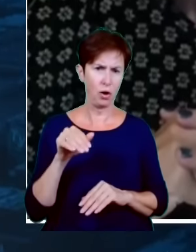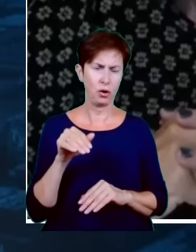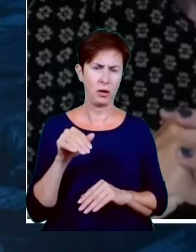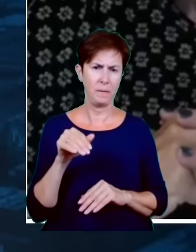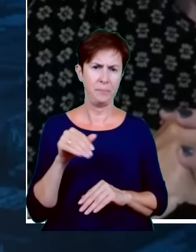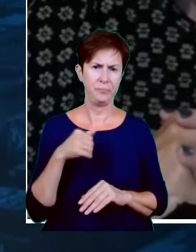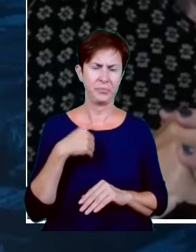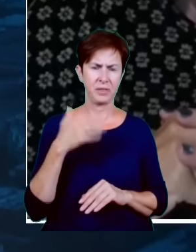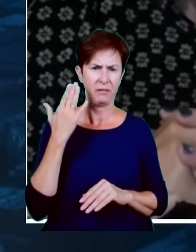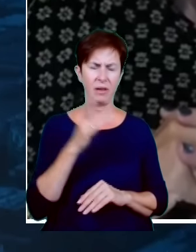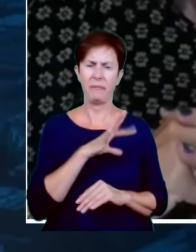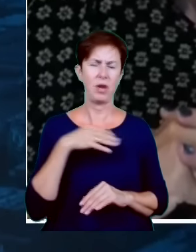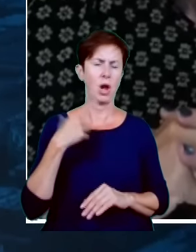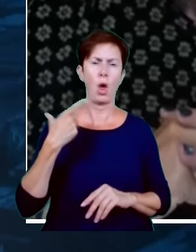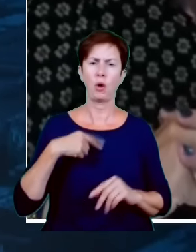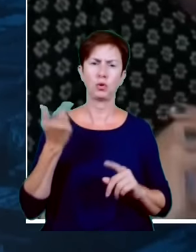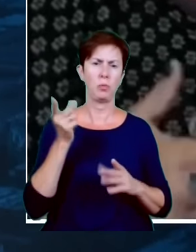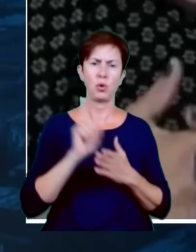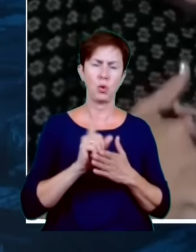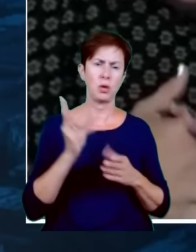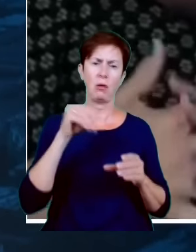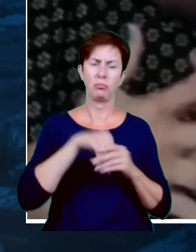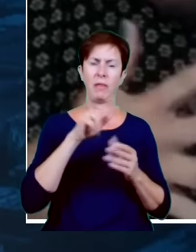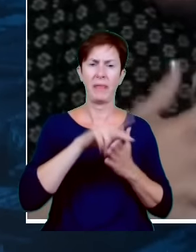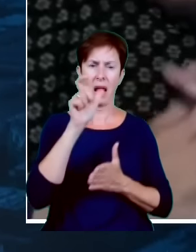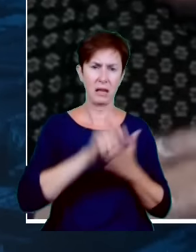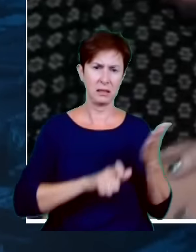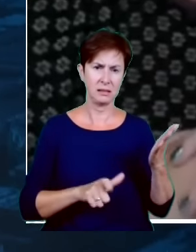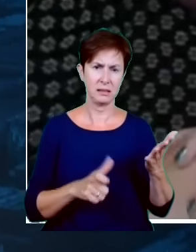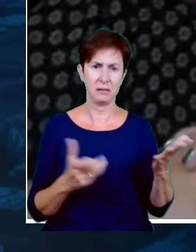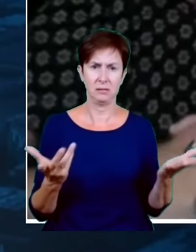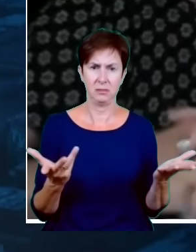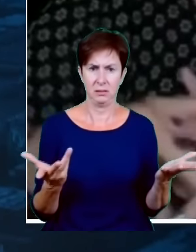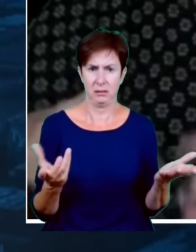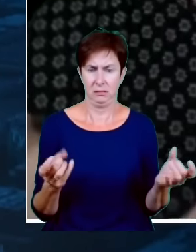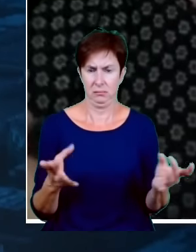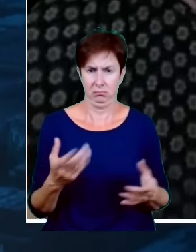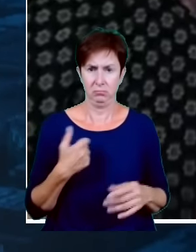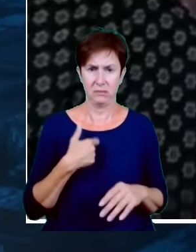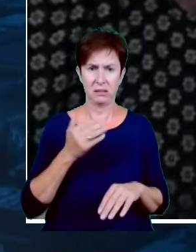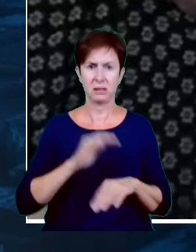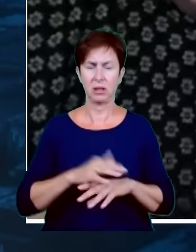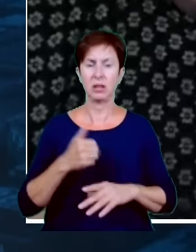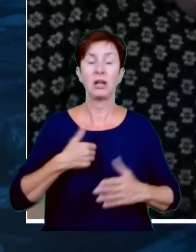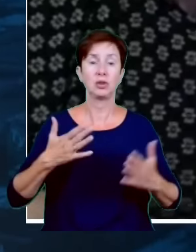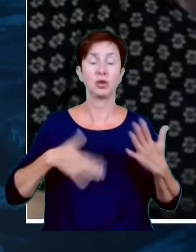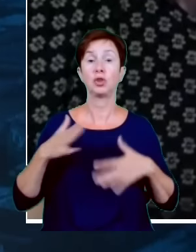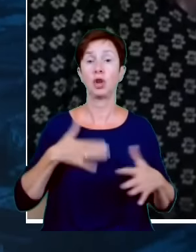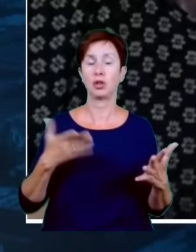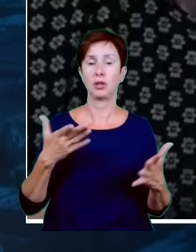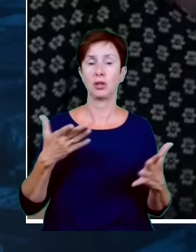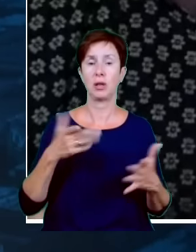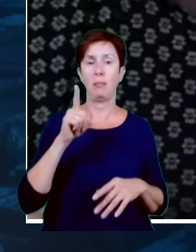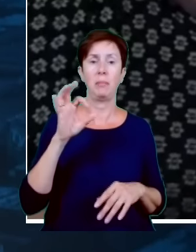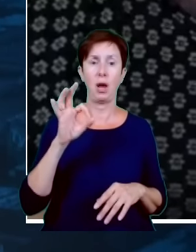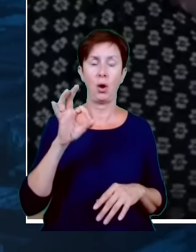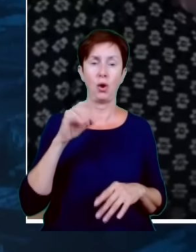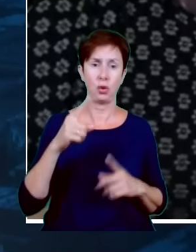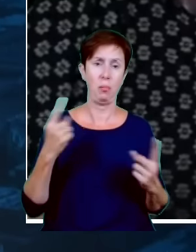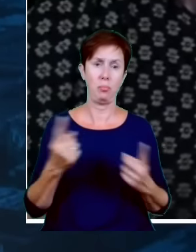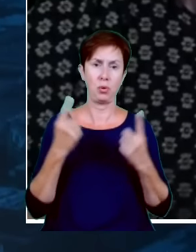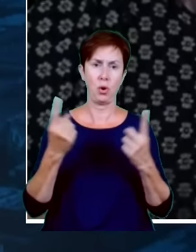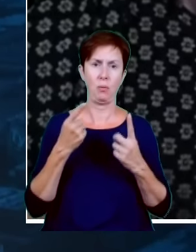dostało na listy które miało takie poglądy No i tak No ja się z tym zgadzam Ja się cieszę że że platforma to promuje bo to są